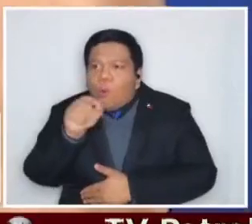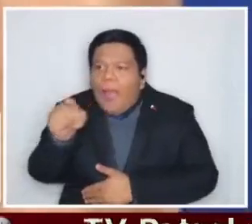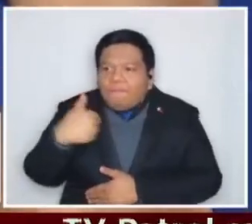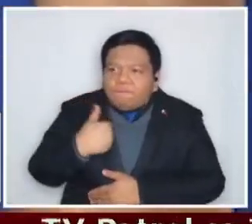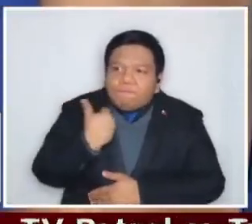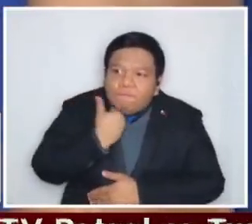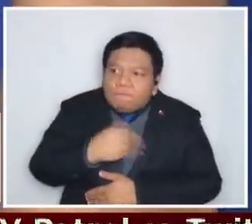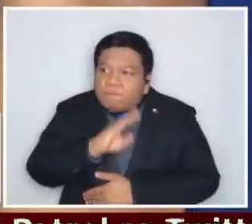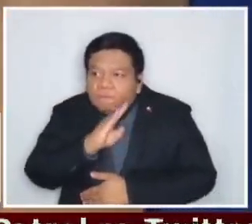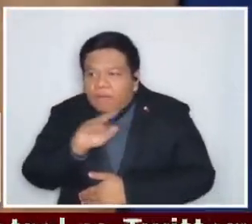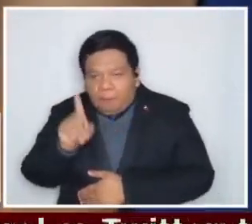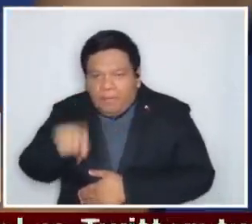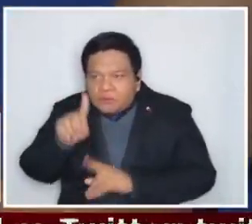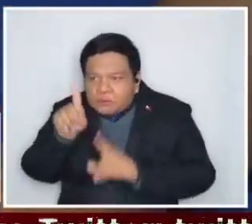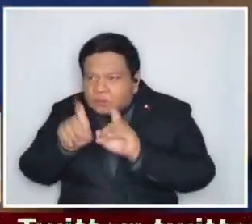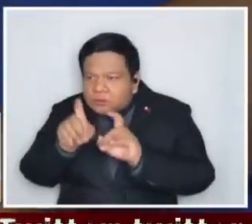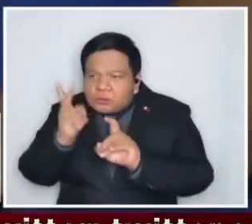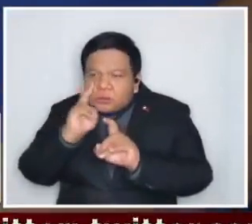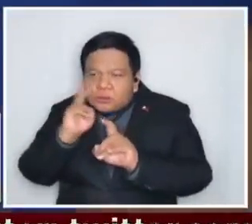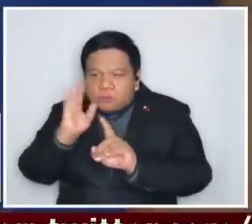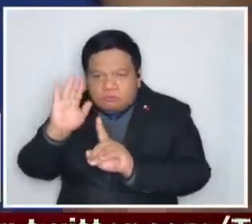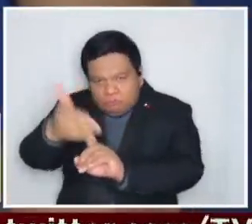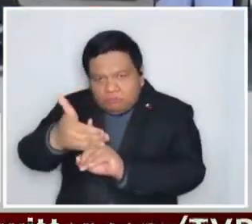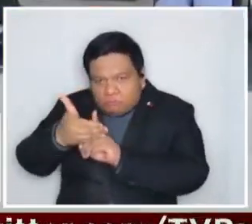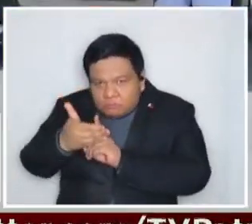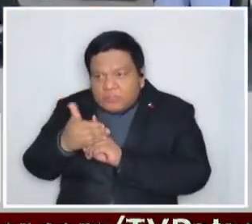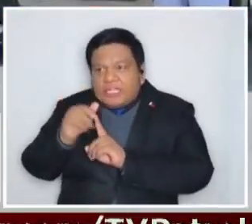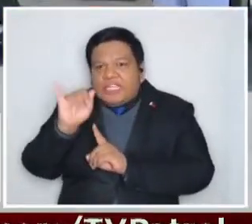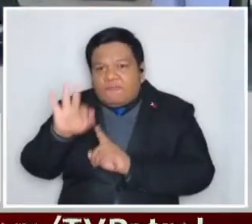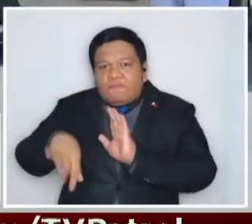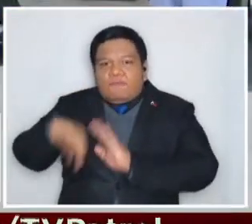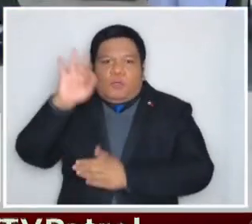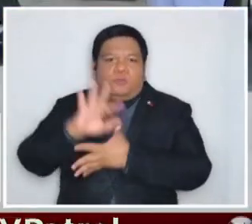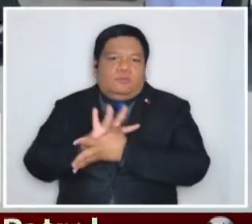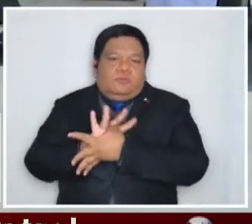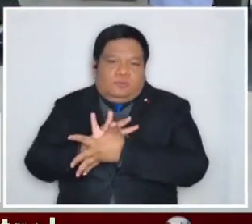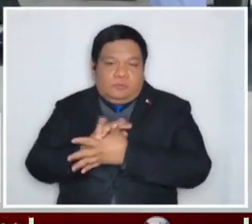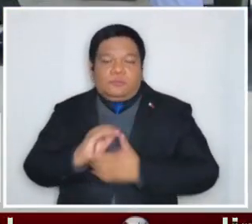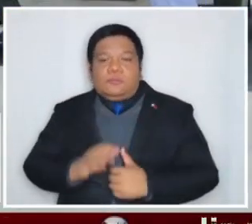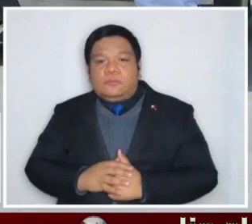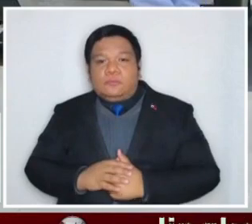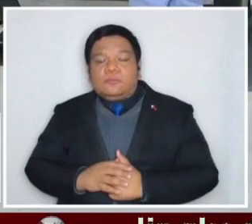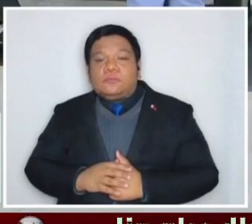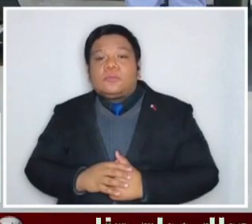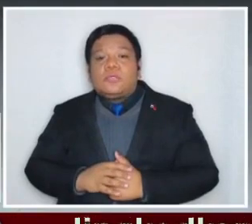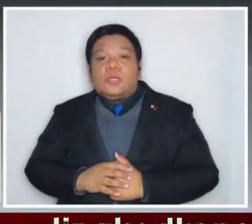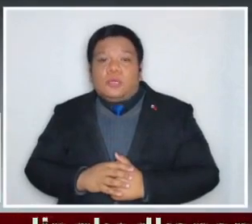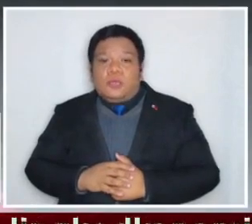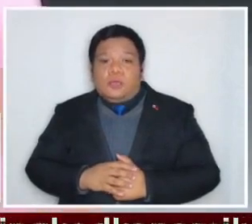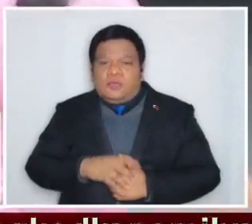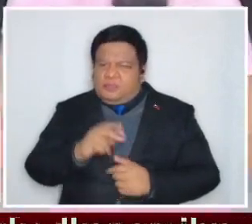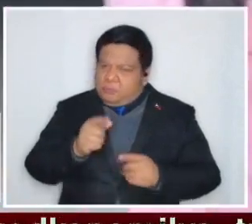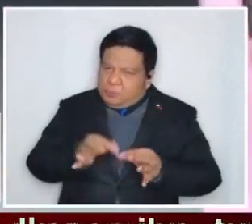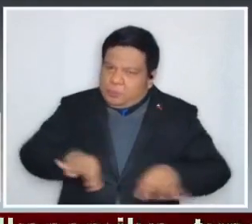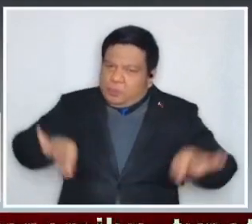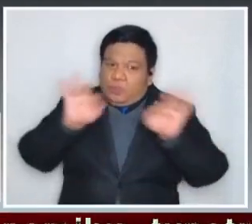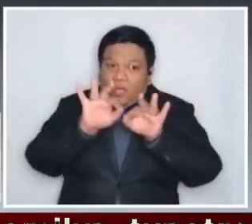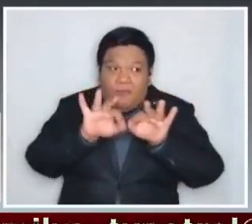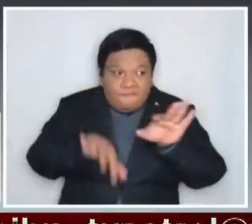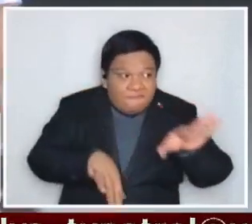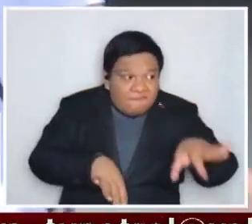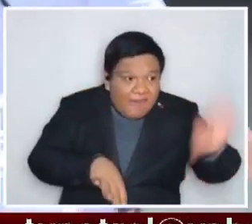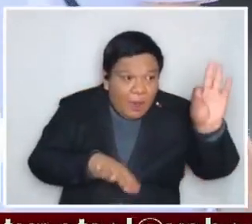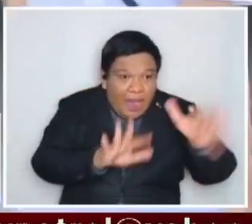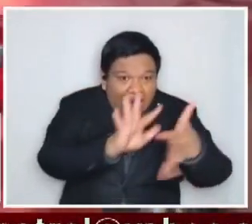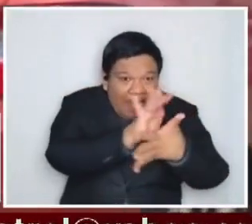agad itetest at ia-isolate kung magpositibo. Mahalagang mapaigsi ang panahon ng pag-detect sa isang may COVID